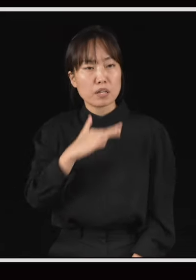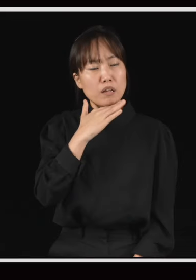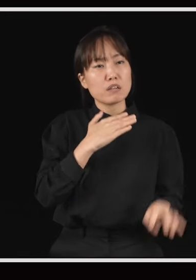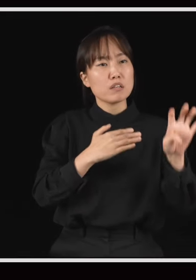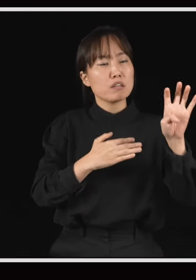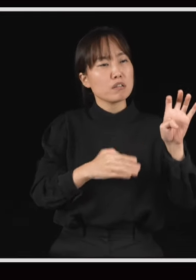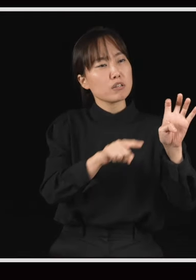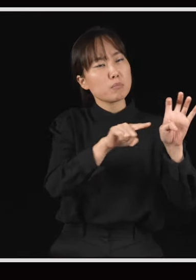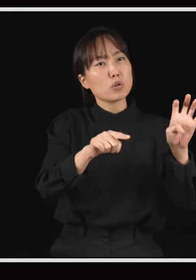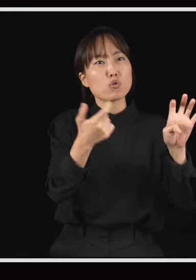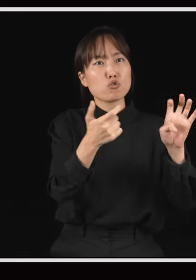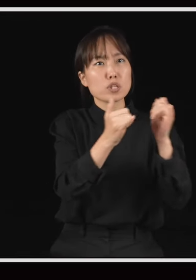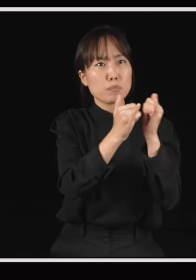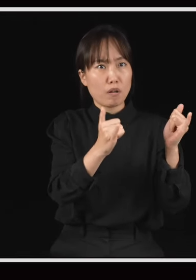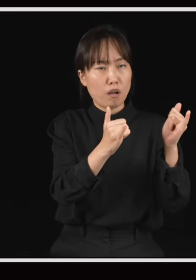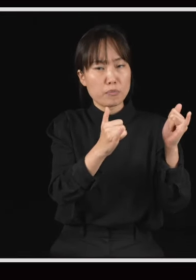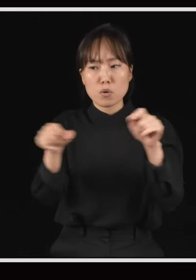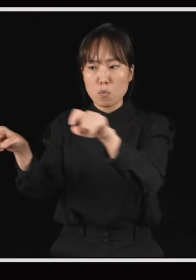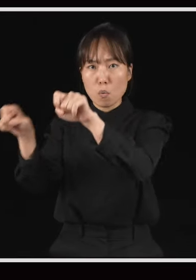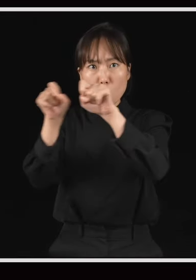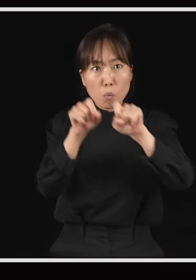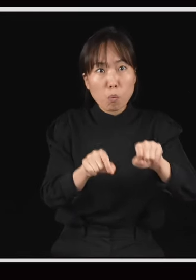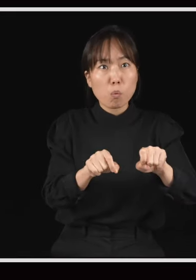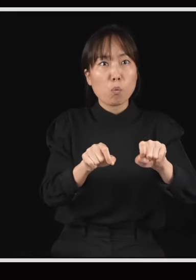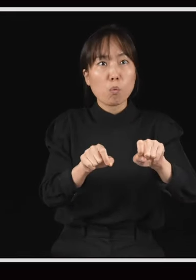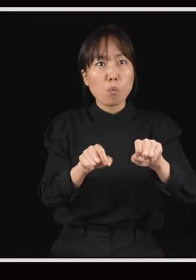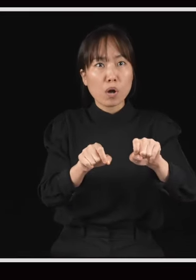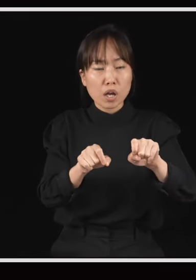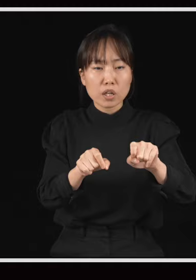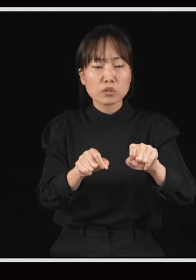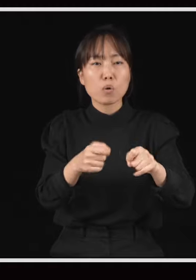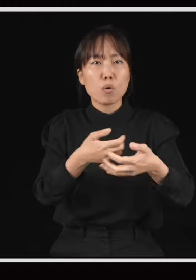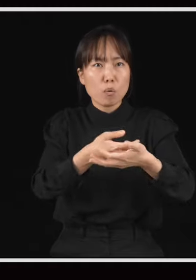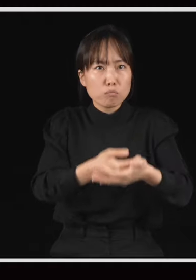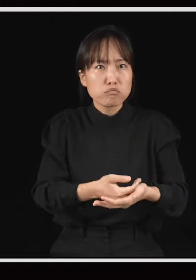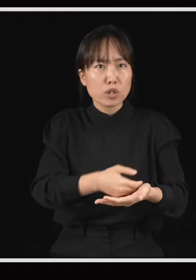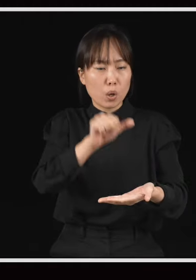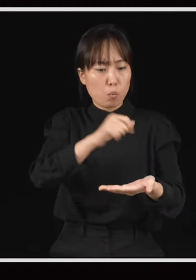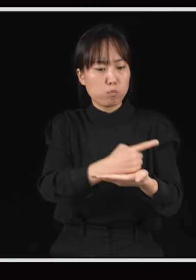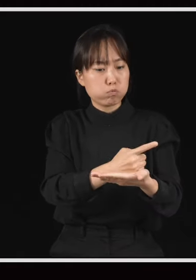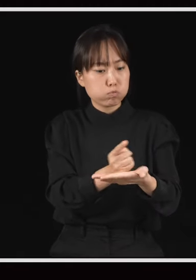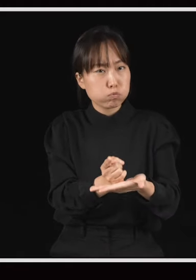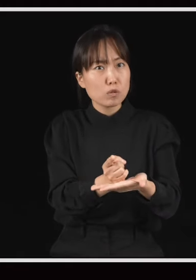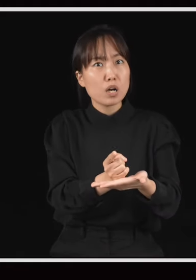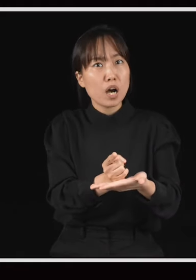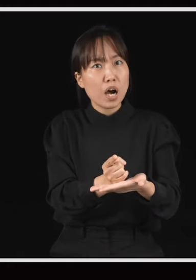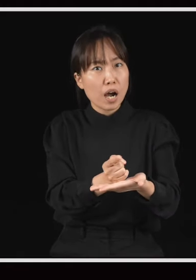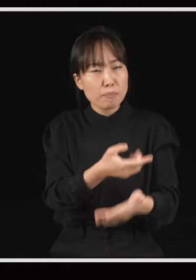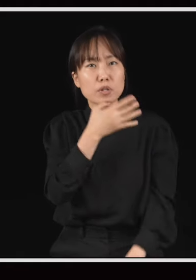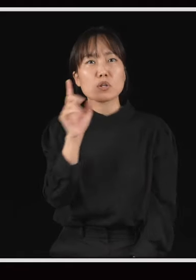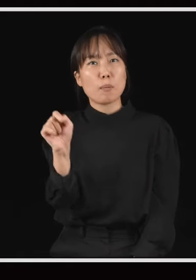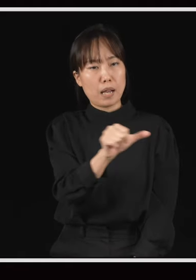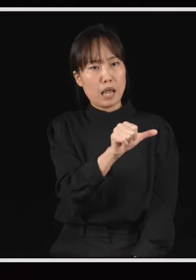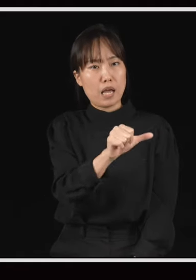중년기에 예를 들어 제가 만약에 체중이 여기서 지금 한 5kg 더 나간다. 저는